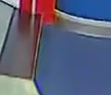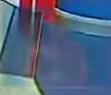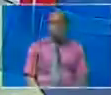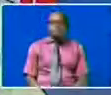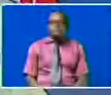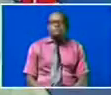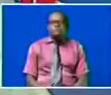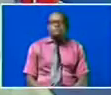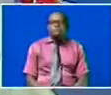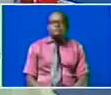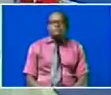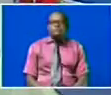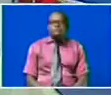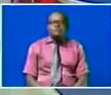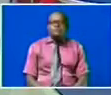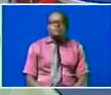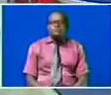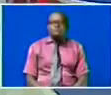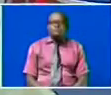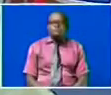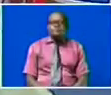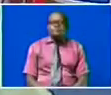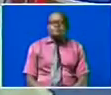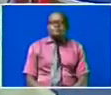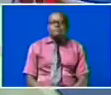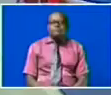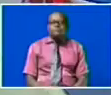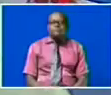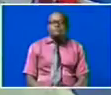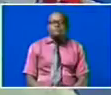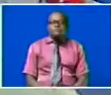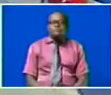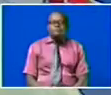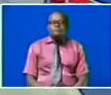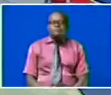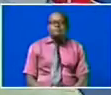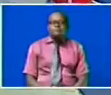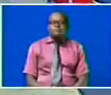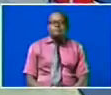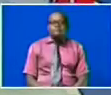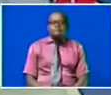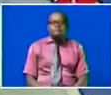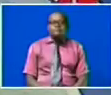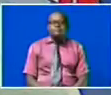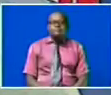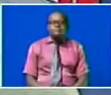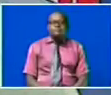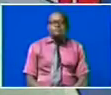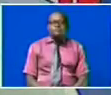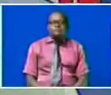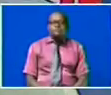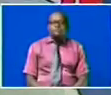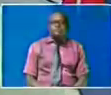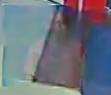Ni siku ya Jumatano mtazamaji ya tarehe 9 mwezi wa Mei mwaka 2018. Popote ulipo natumai jioni yako inakuendea vyema